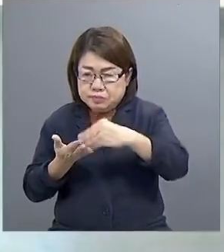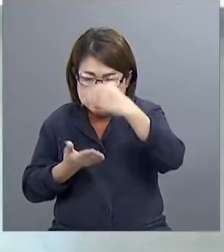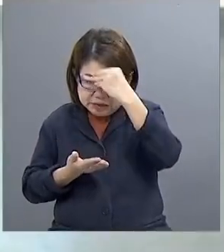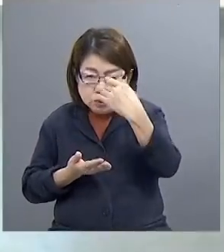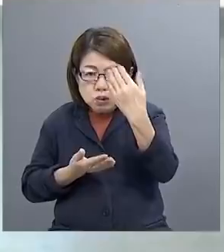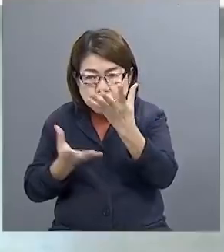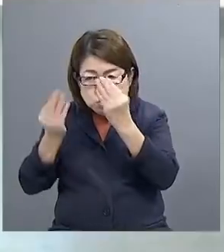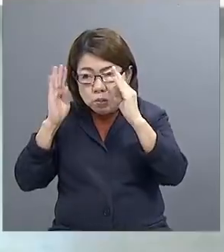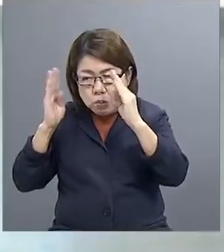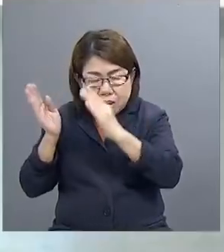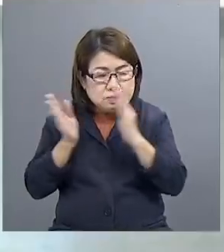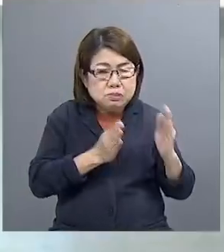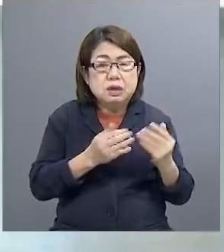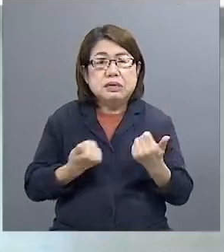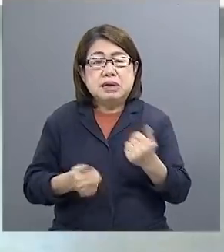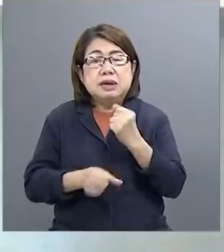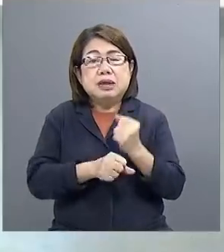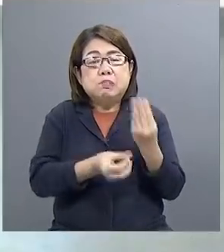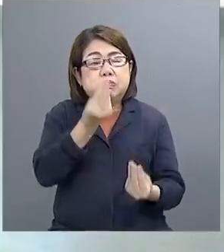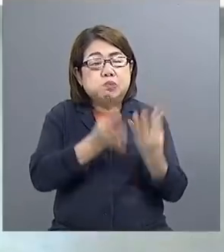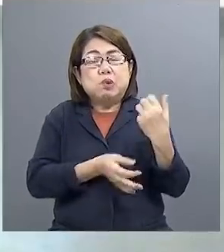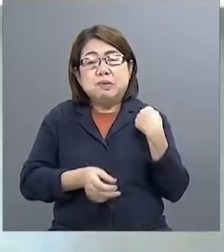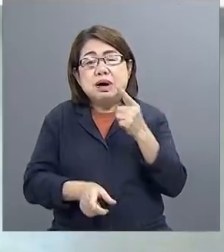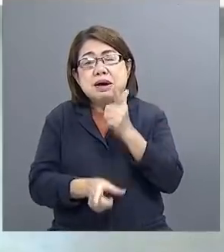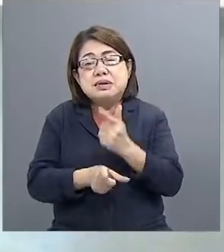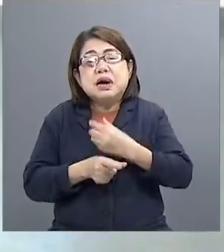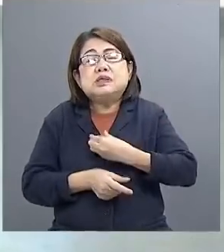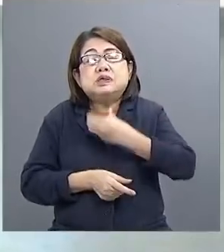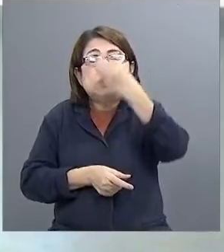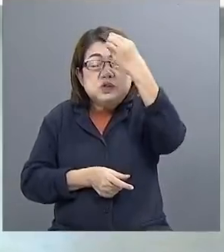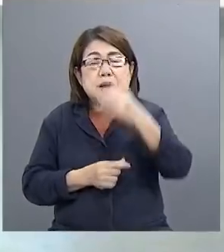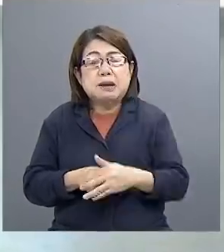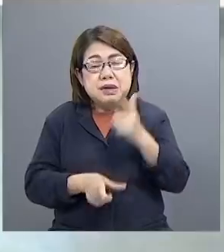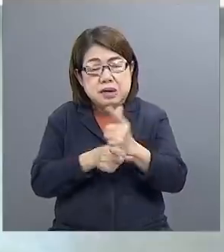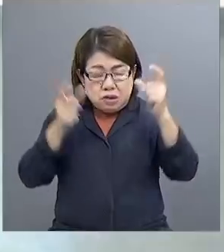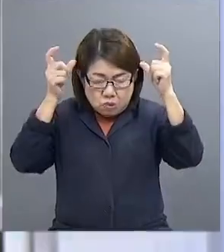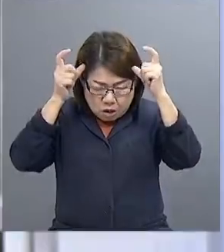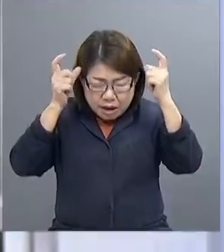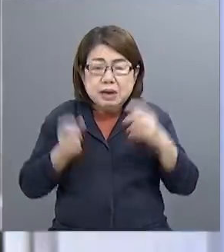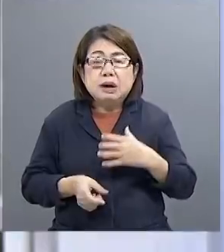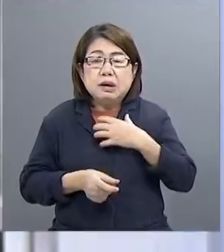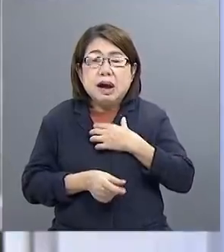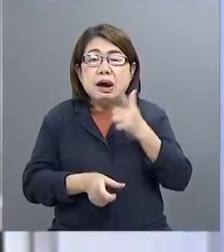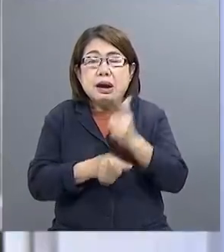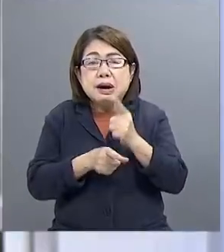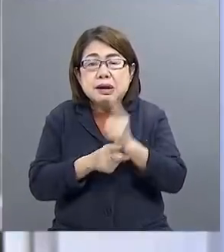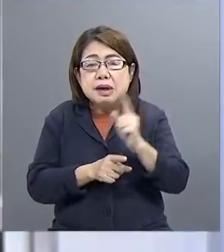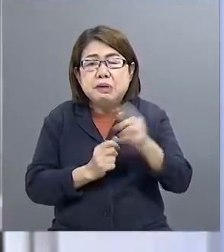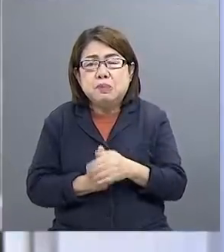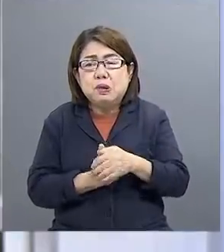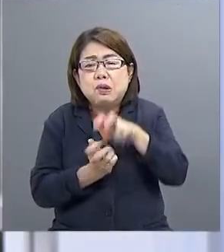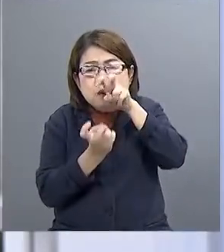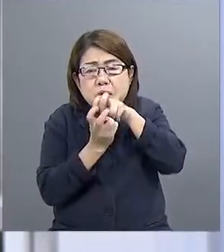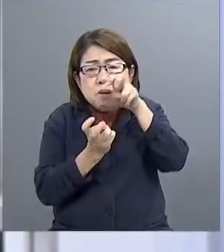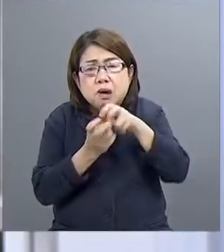ด้วยแล้วก็จะเลี้ยงยีราฟด้วยแล้วก็จะเลี้ยงควายด้วยแล้วพี่ต๊อบก็จะเลี้ยง 20 Proด้วยที่ต้องแสดงอะไรอีก